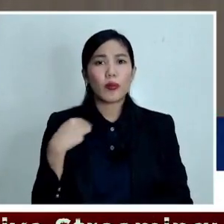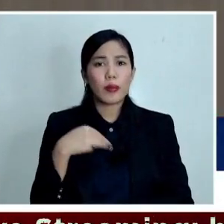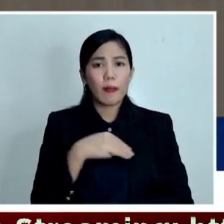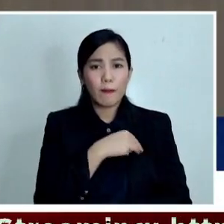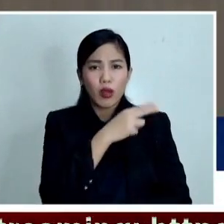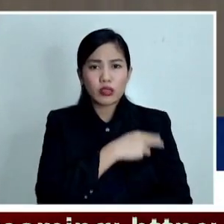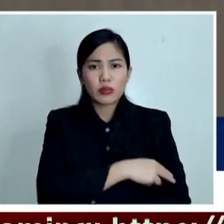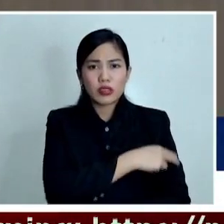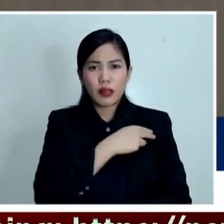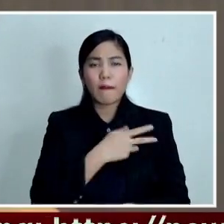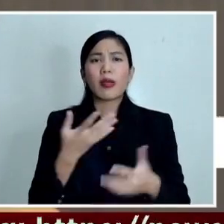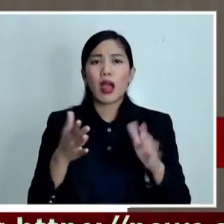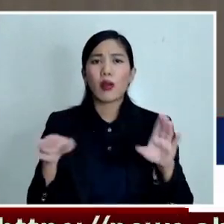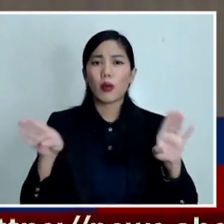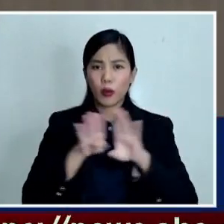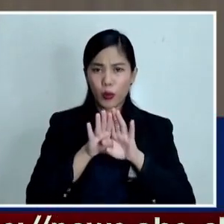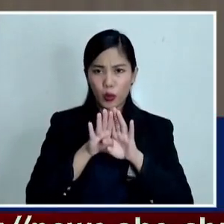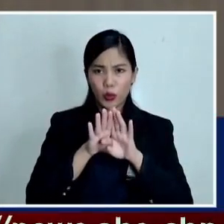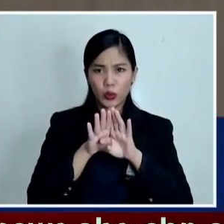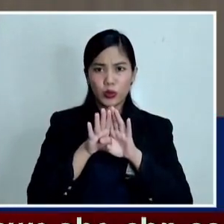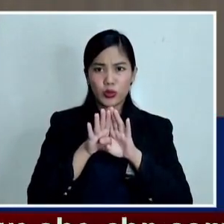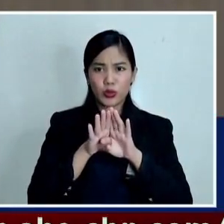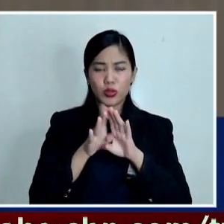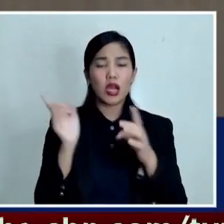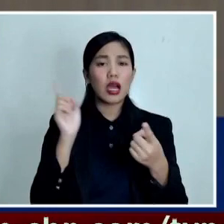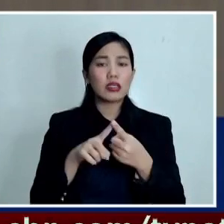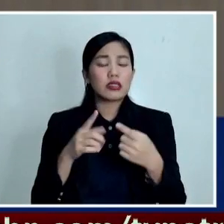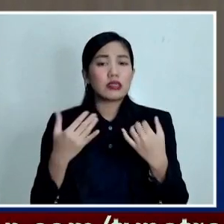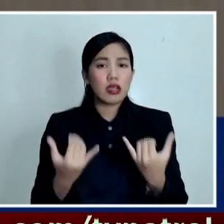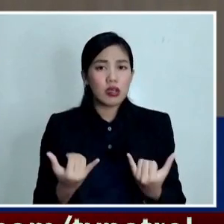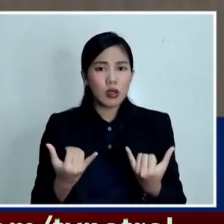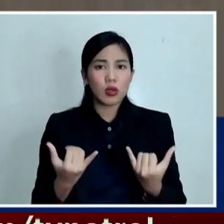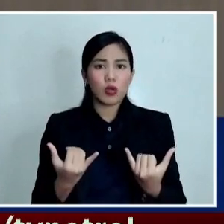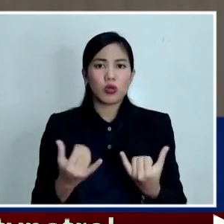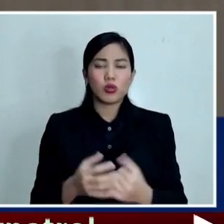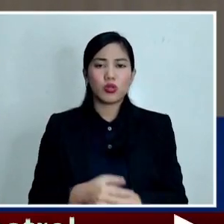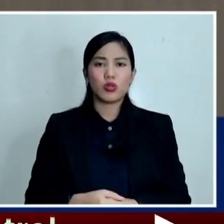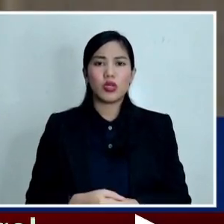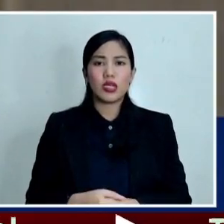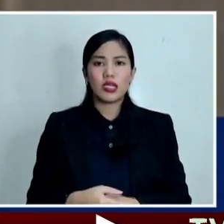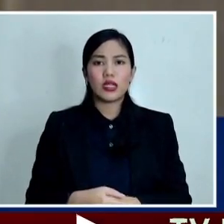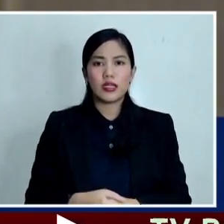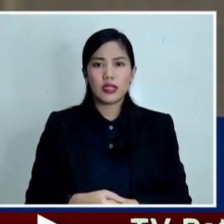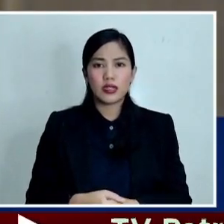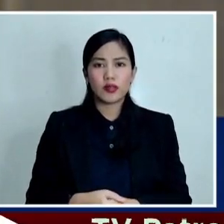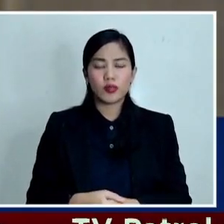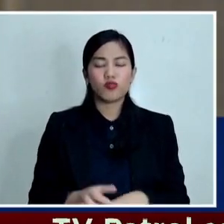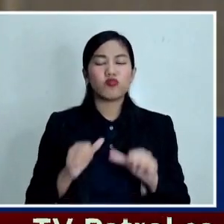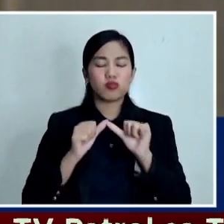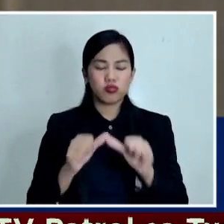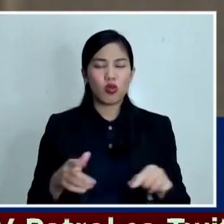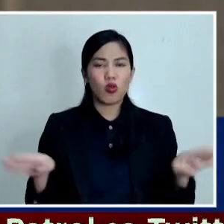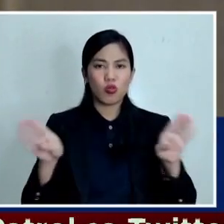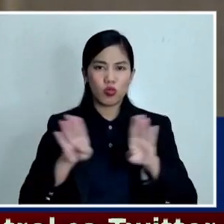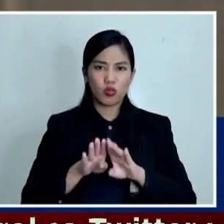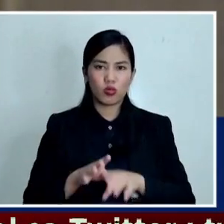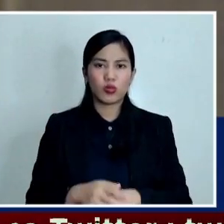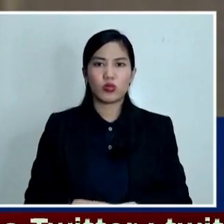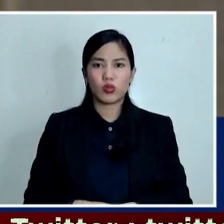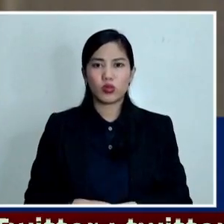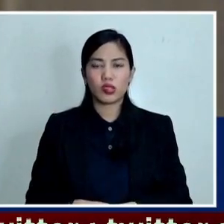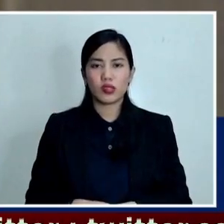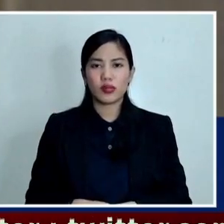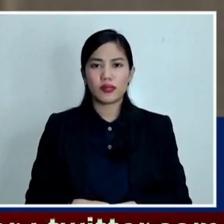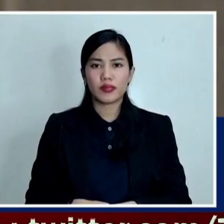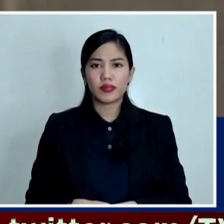close and until now has remained or have remained closed. Who picks up the tab? Of